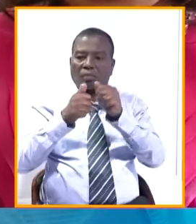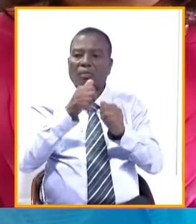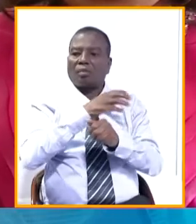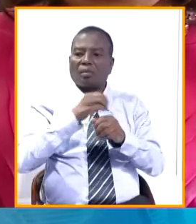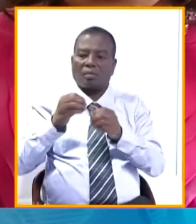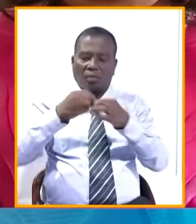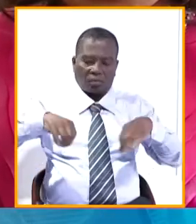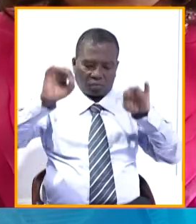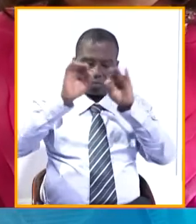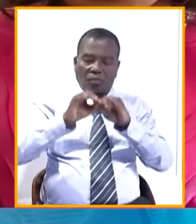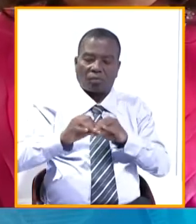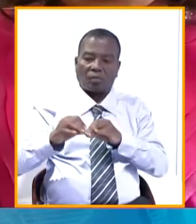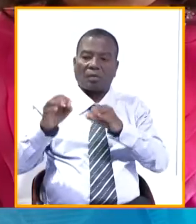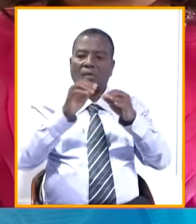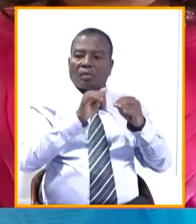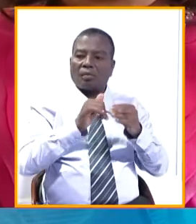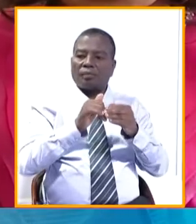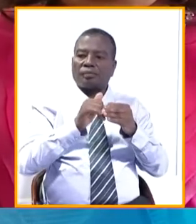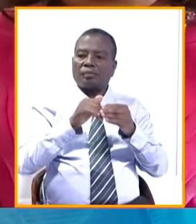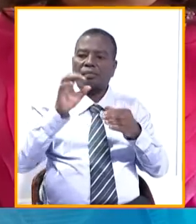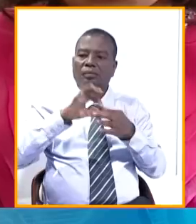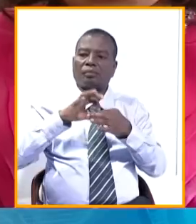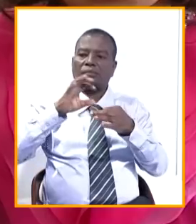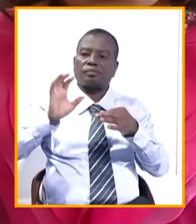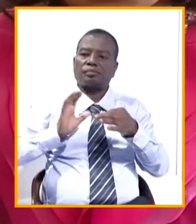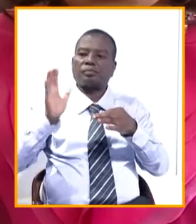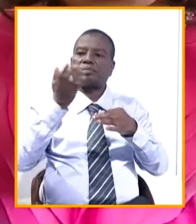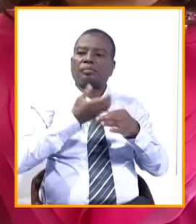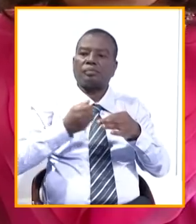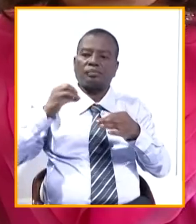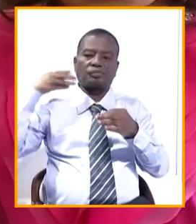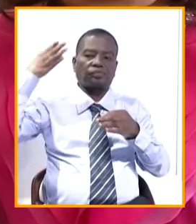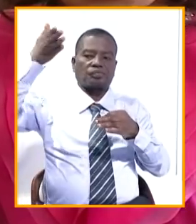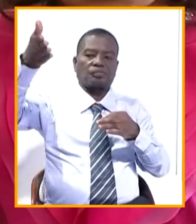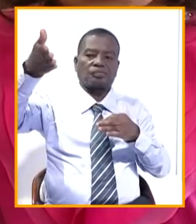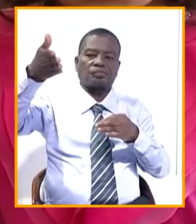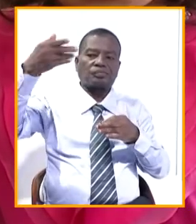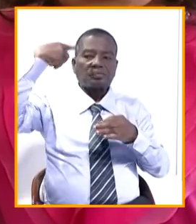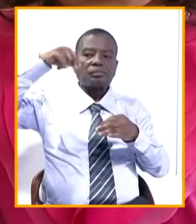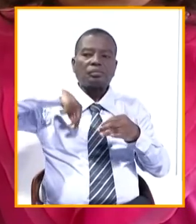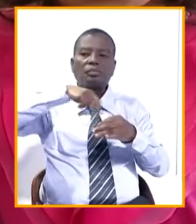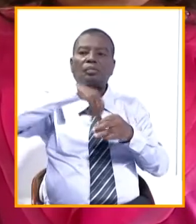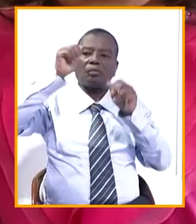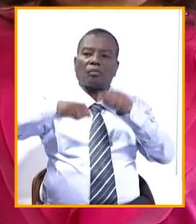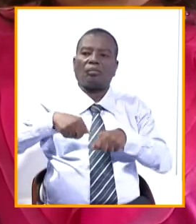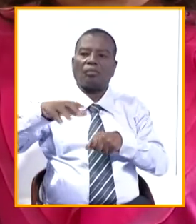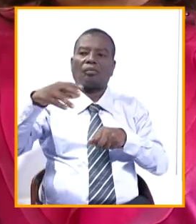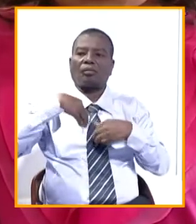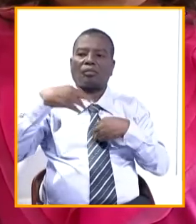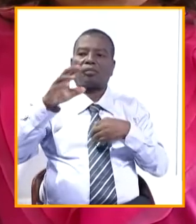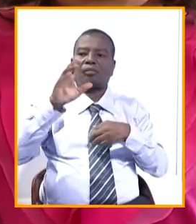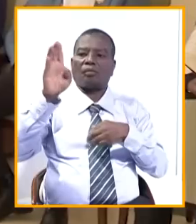et d'organiser une mutualisation de nos projections pour que nous puissions tirer